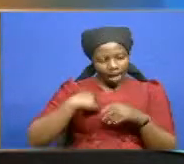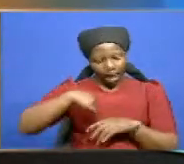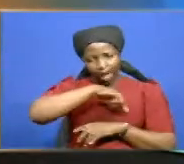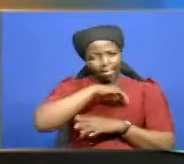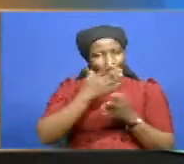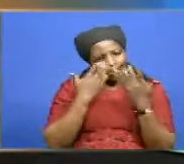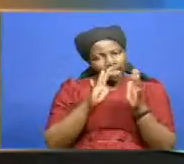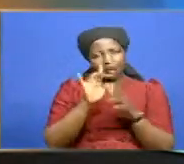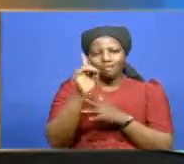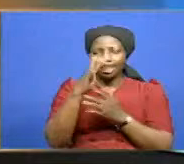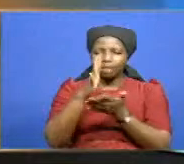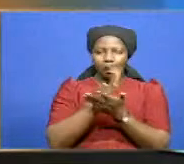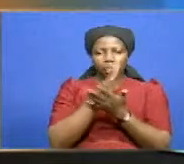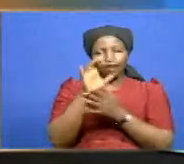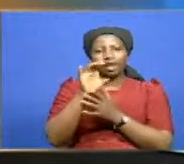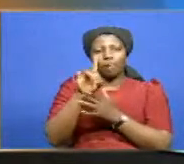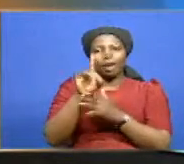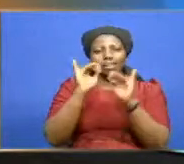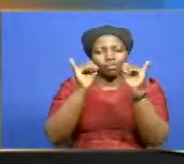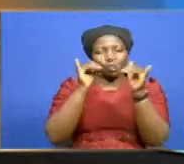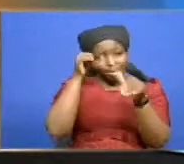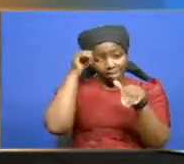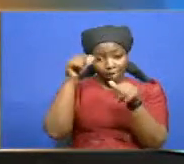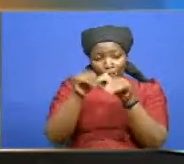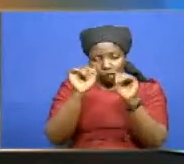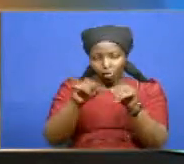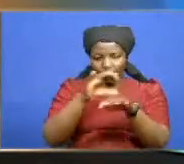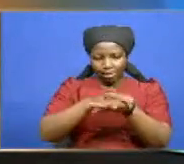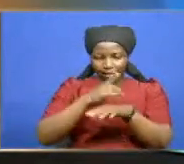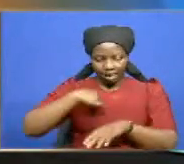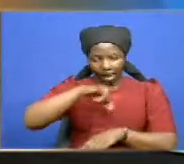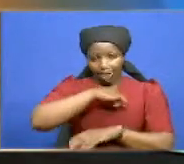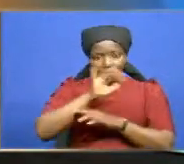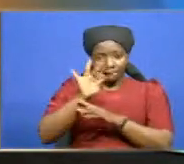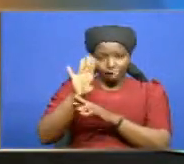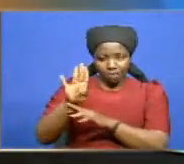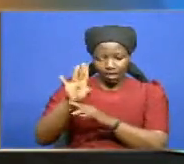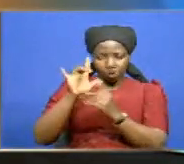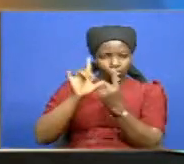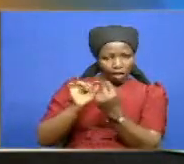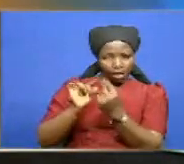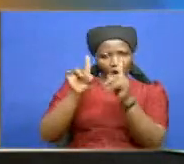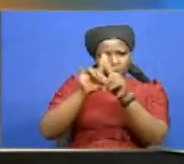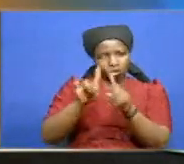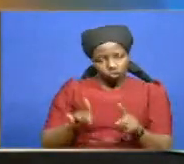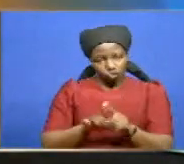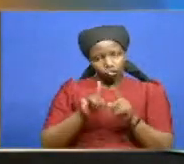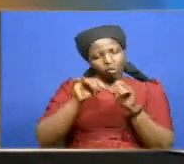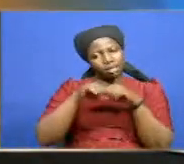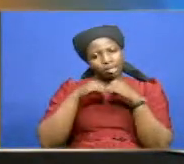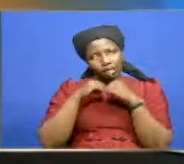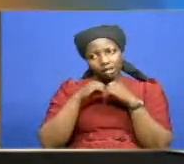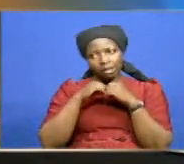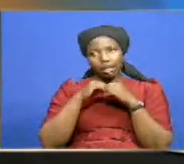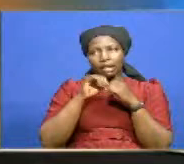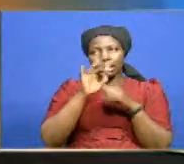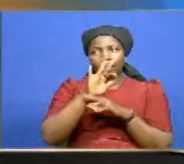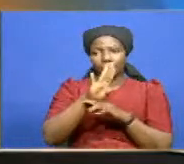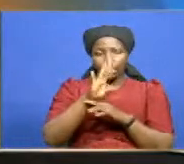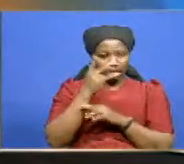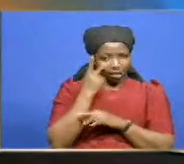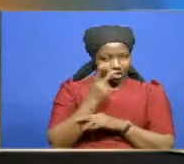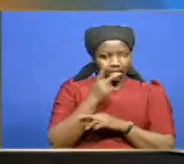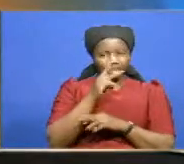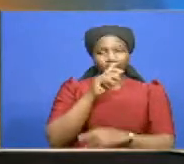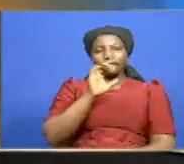ya kwanza ya Darubini ya Channel 1. Kumbuka pia unaweza kutupata pale Facebook na Twitter. Na kwenye mtandao wetu wa Facebook namuona Mungoma Charles